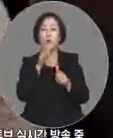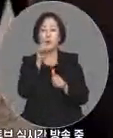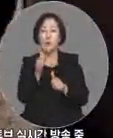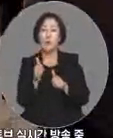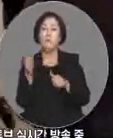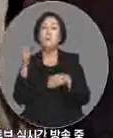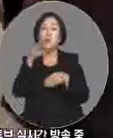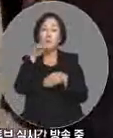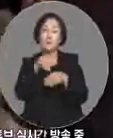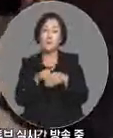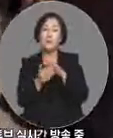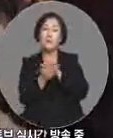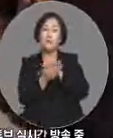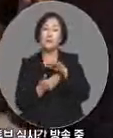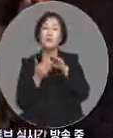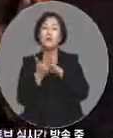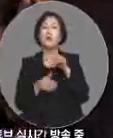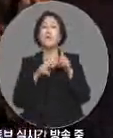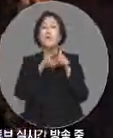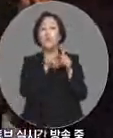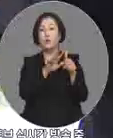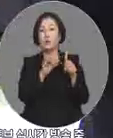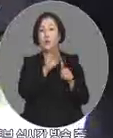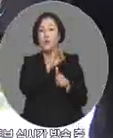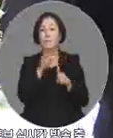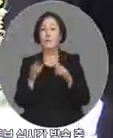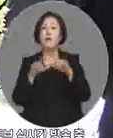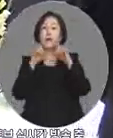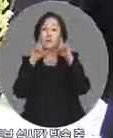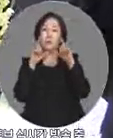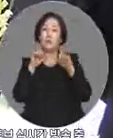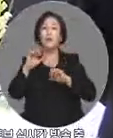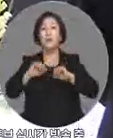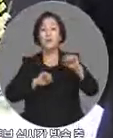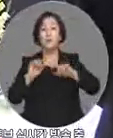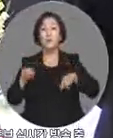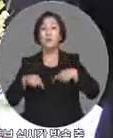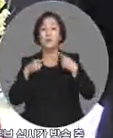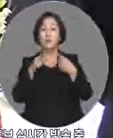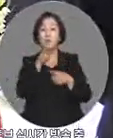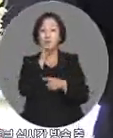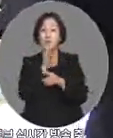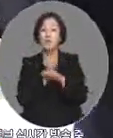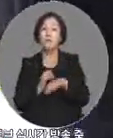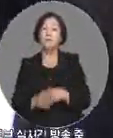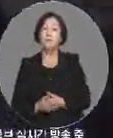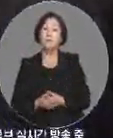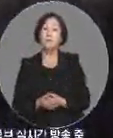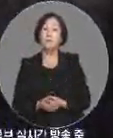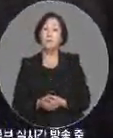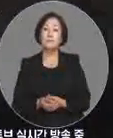보궐선거를 앞두고 예비후보군들도 얼굴 흘리기에 적극 나섰습니다 유비씨 뉴스 김진구입니다